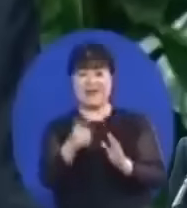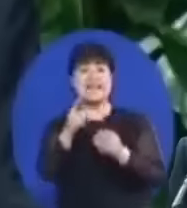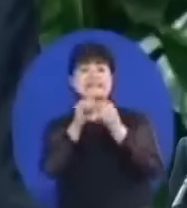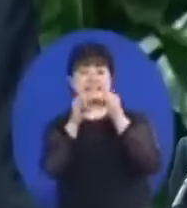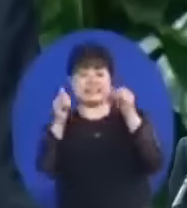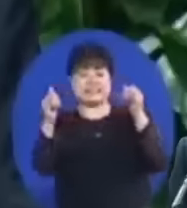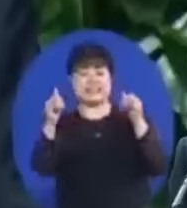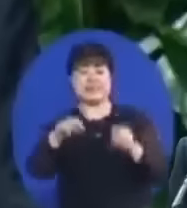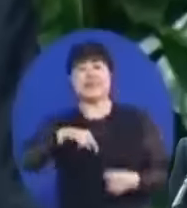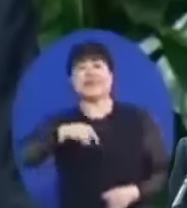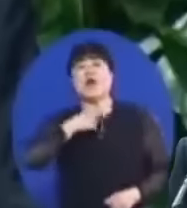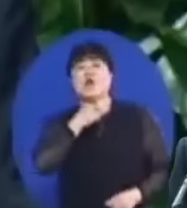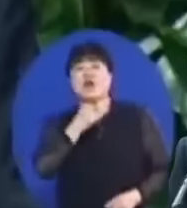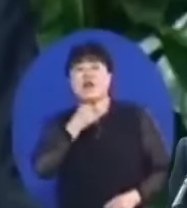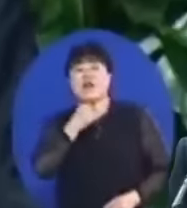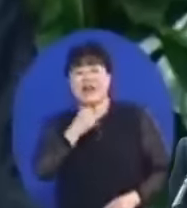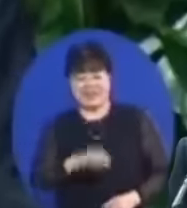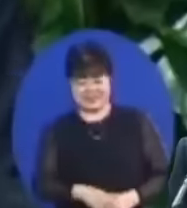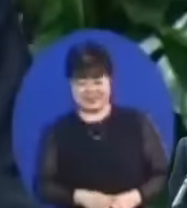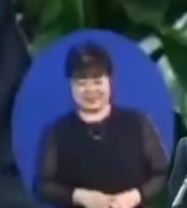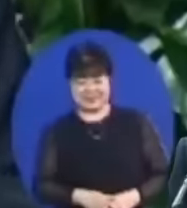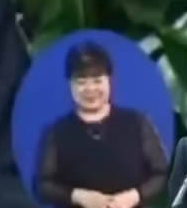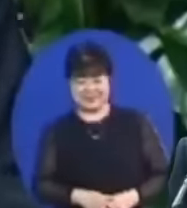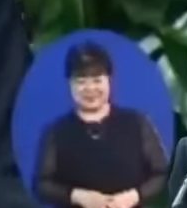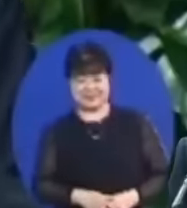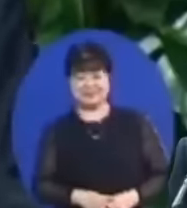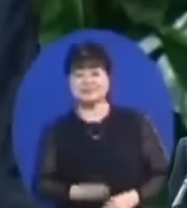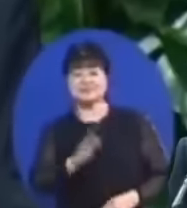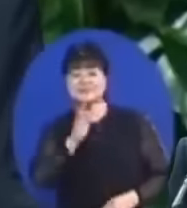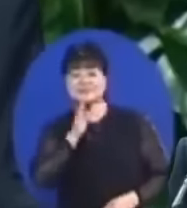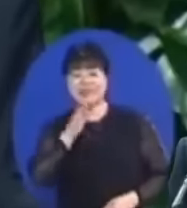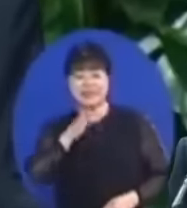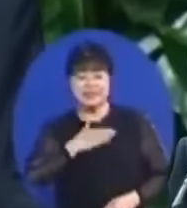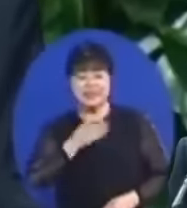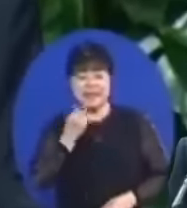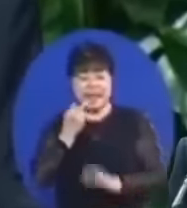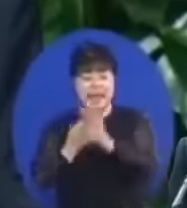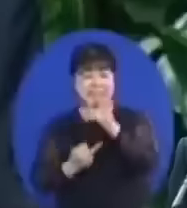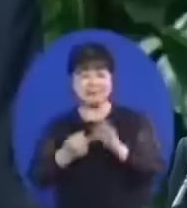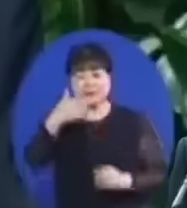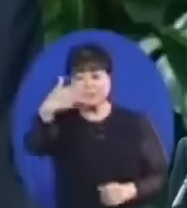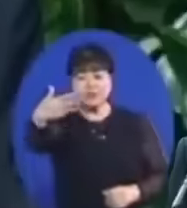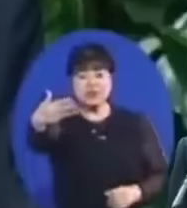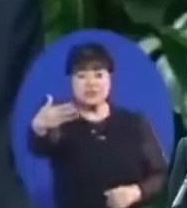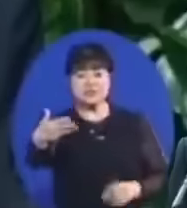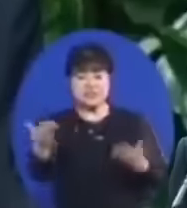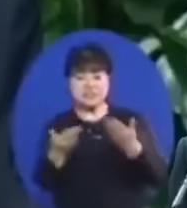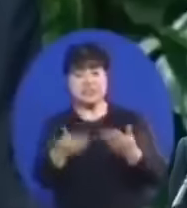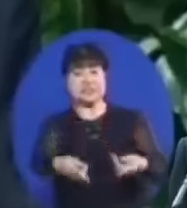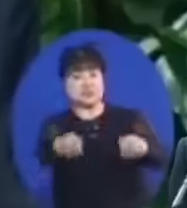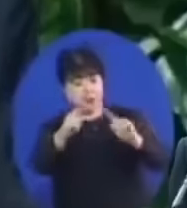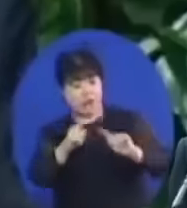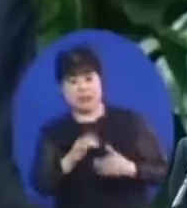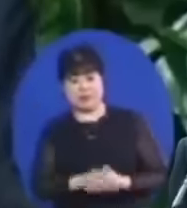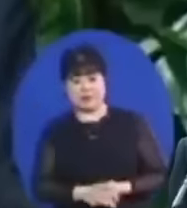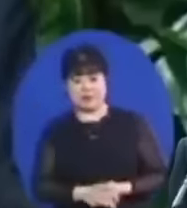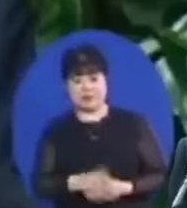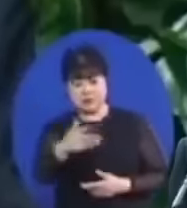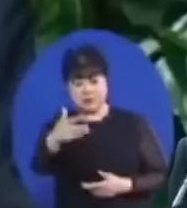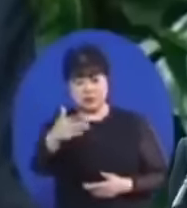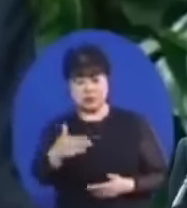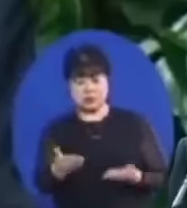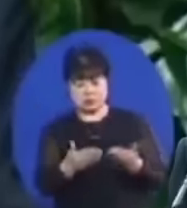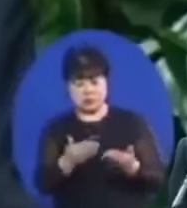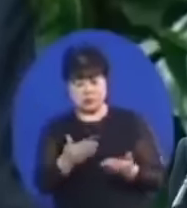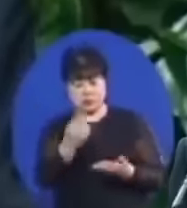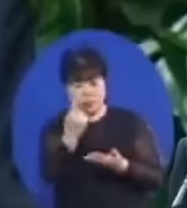사람이 자문해서 이 사람을 고용했습니다. 내일 아침 8시에 직장에 출근하라고 했습니다. 그런데 8시가 되어도